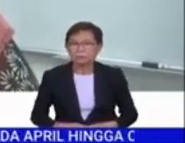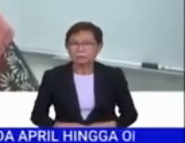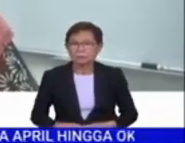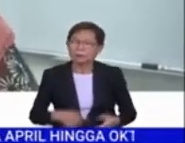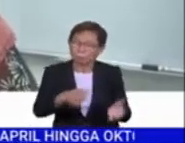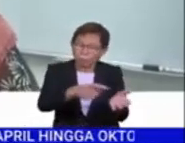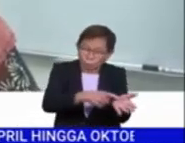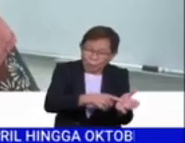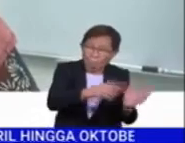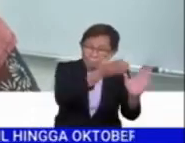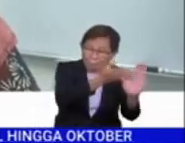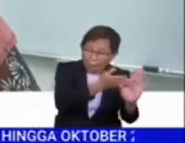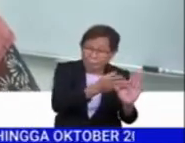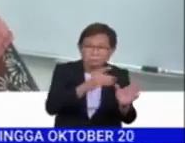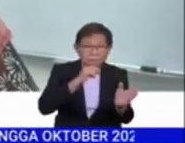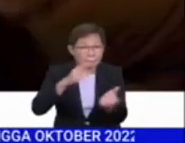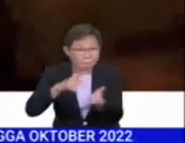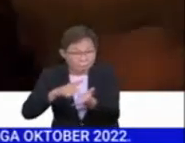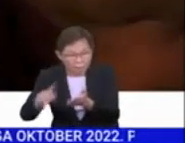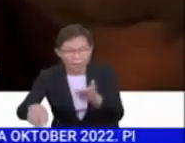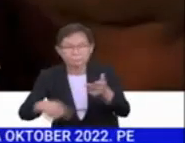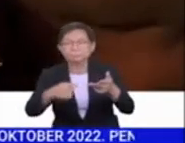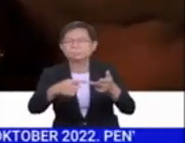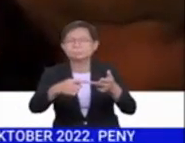hutang di bank yang tak dibayar ke.